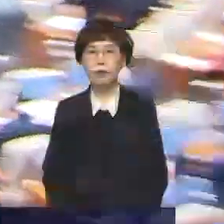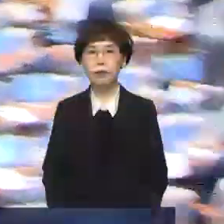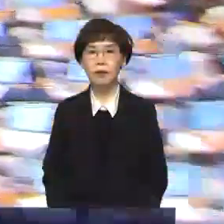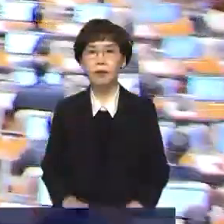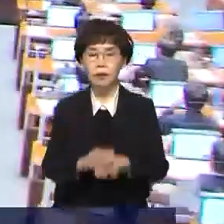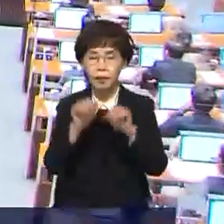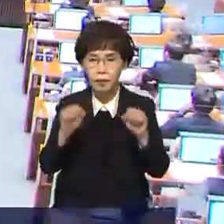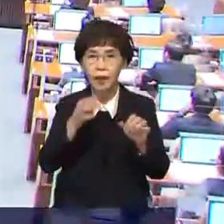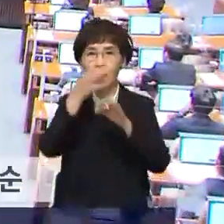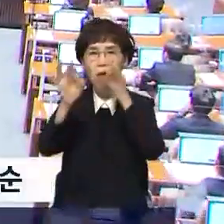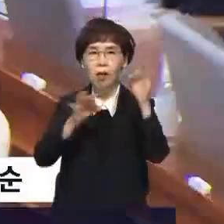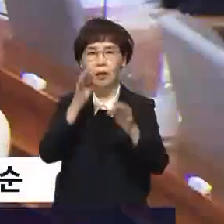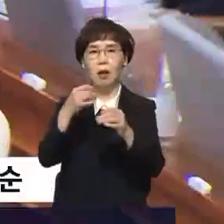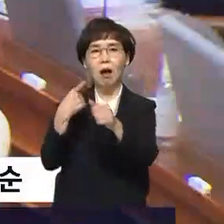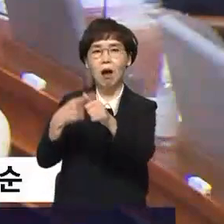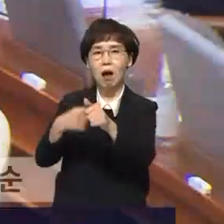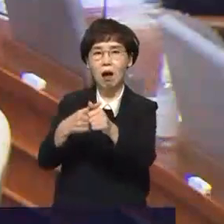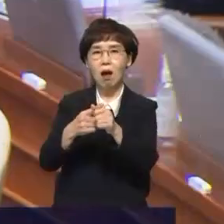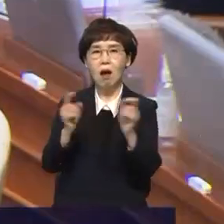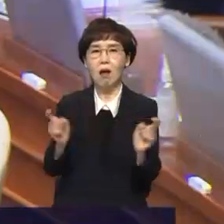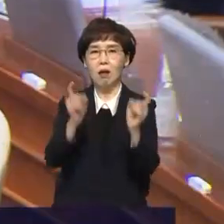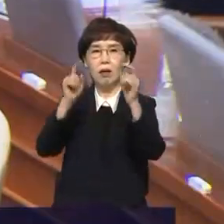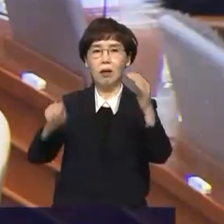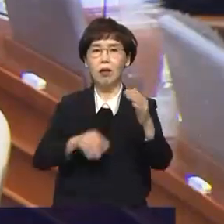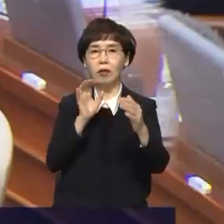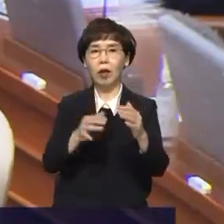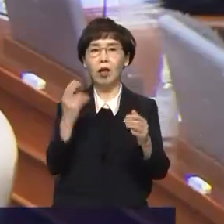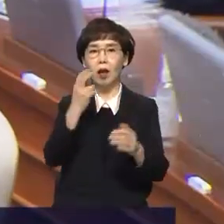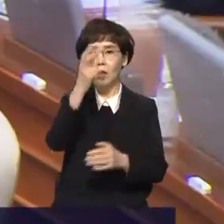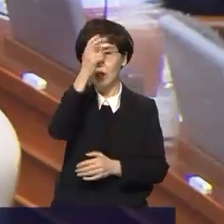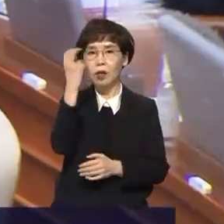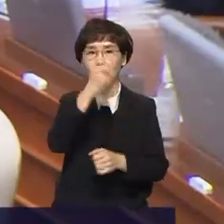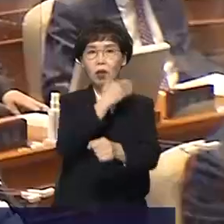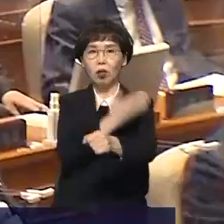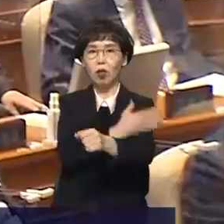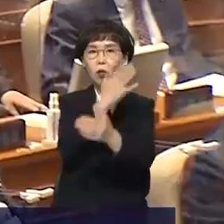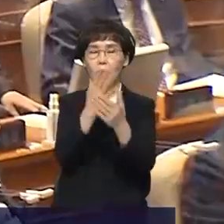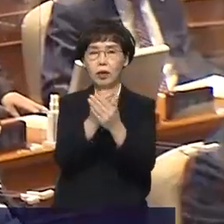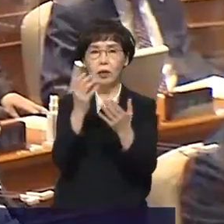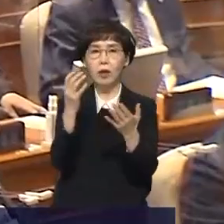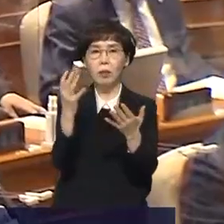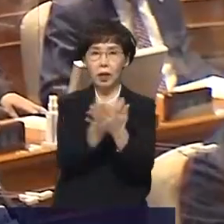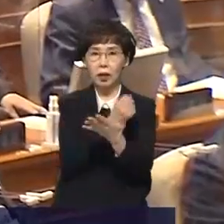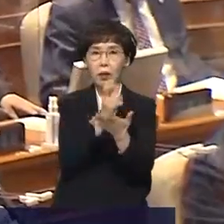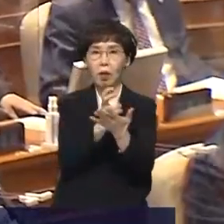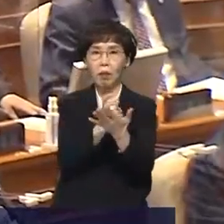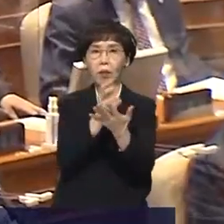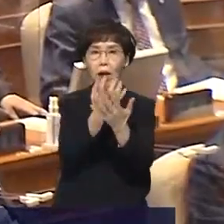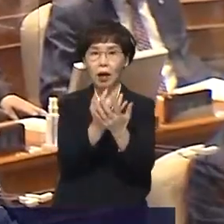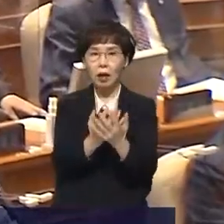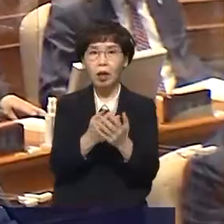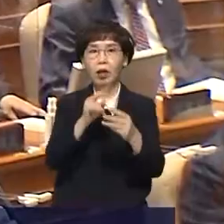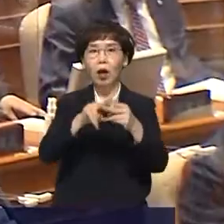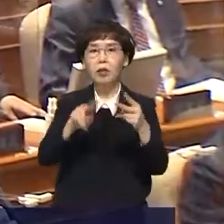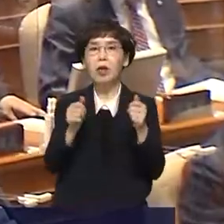고성과 삿대질이 오가는 가운데 검수완박 두 번째 법안인 형사소송법 개정안이 국회 본회의를